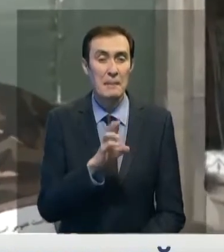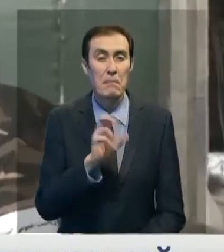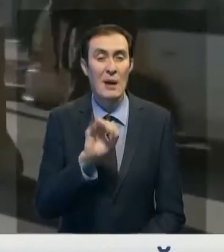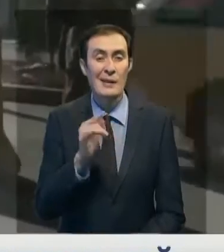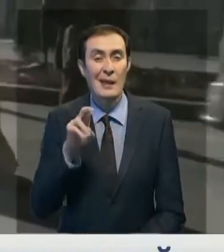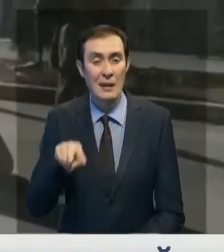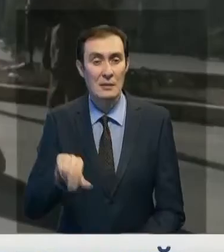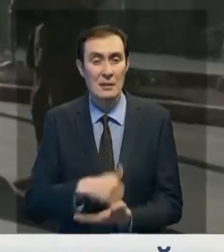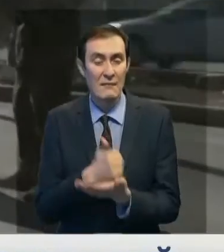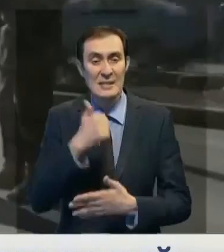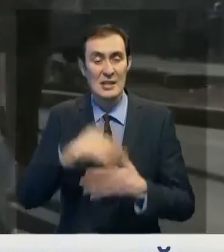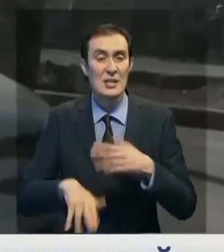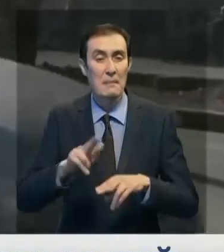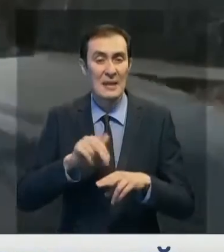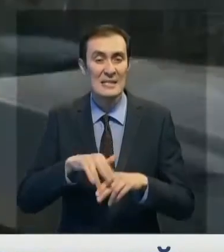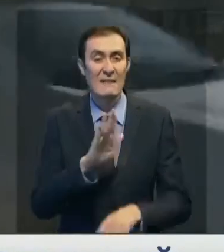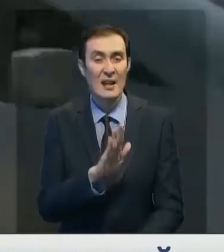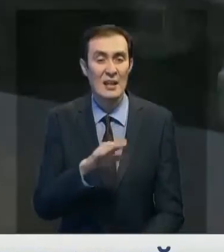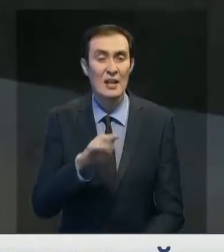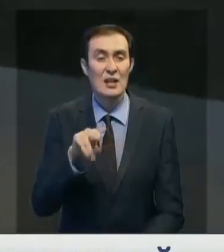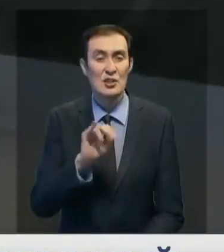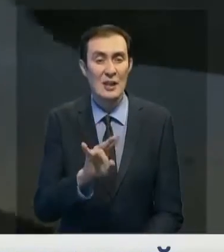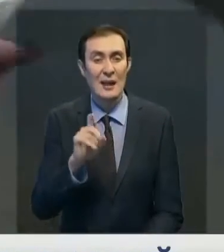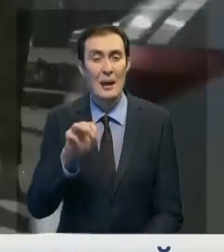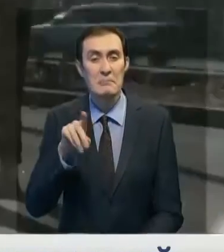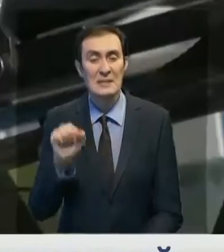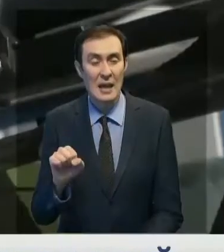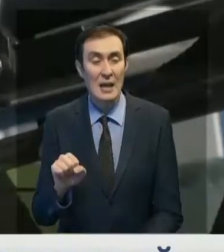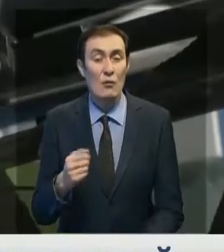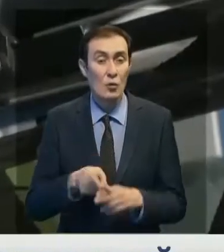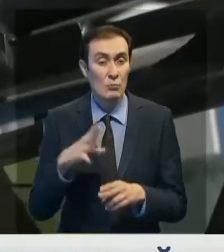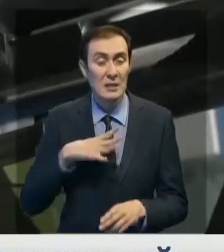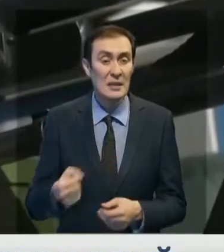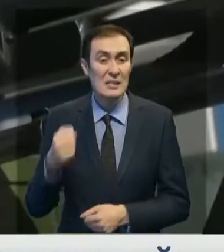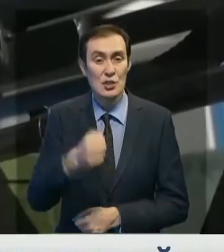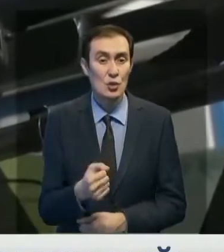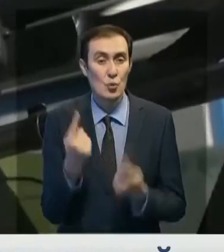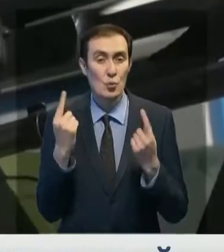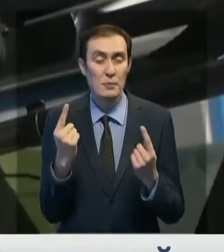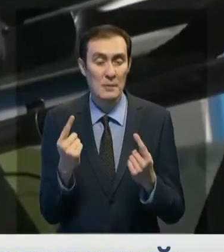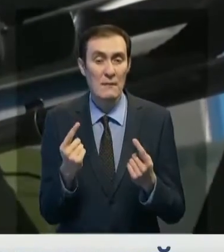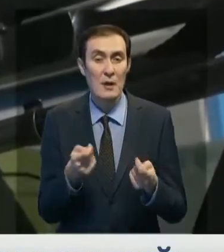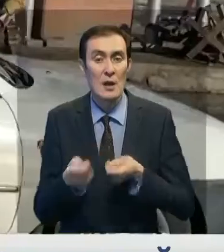Барьял, главой столичной полиции Вали Джан Хамза. Отмечу, последние назначения стали самым